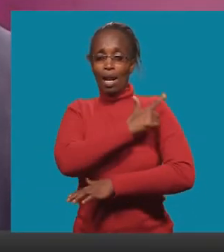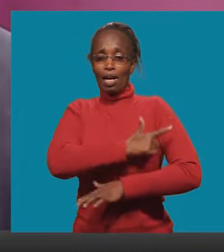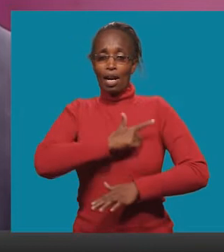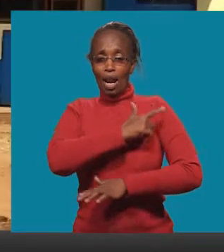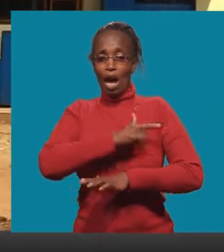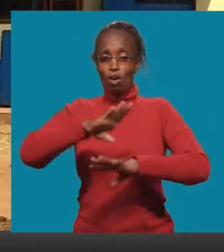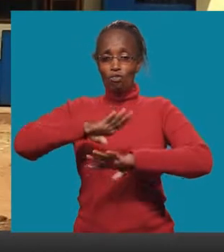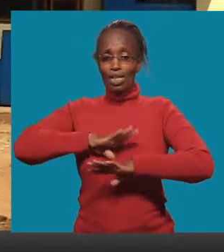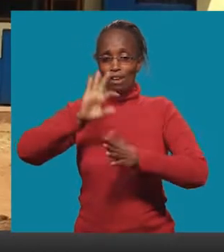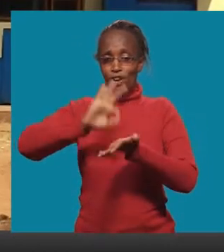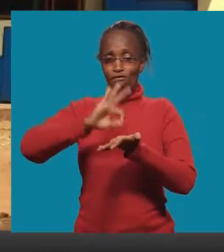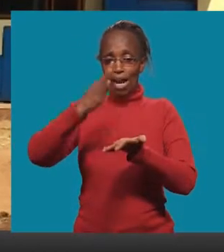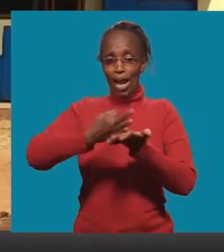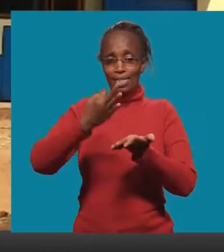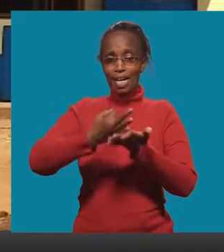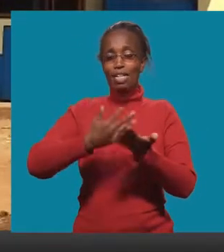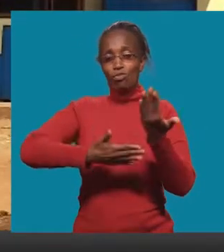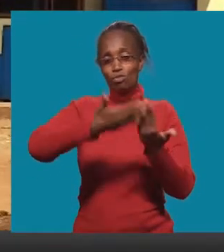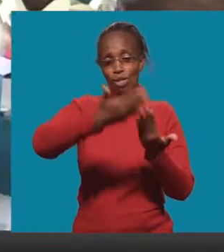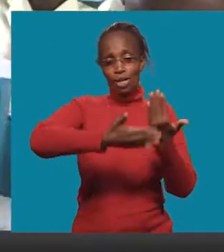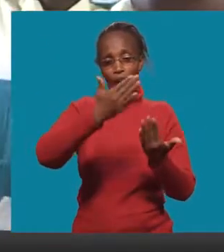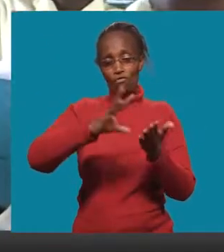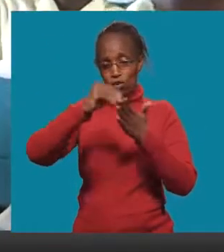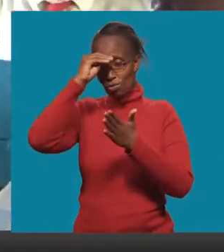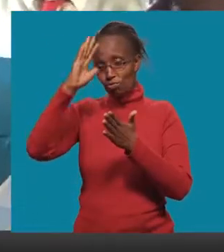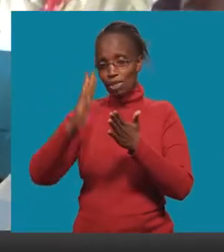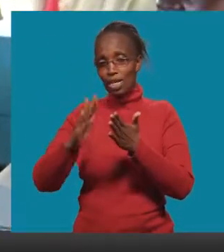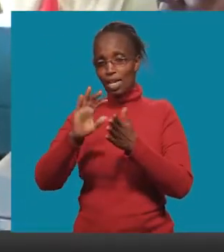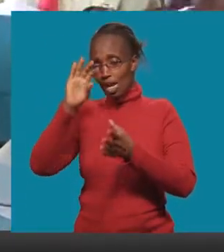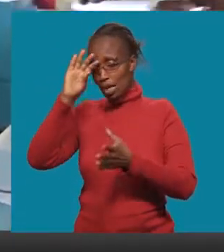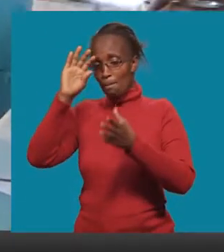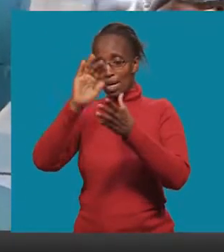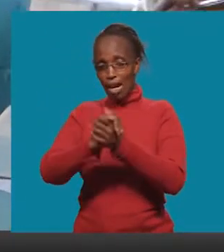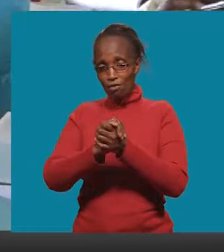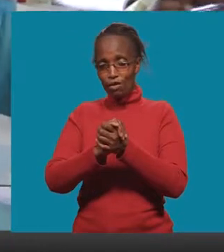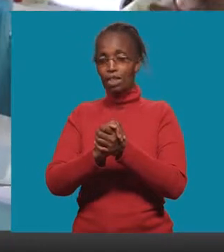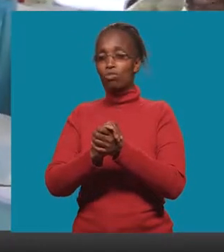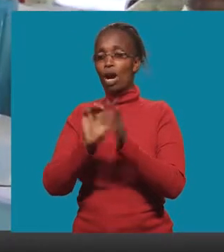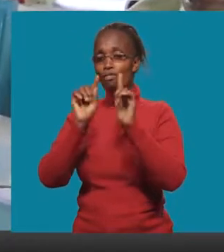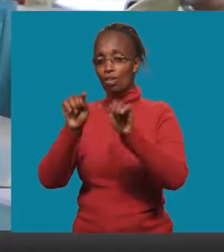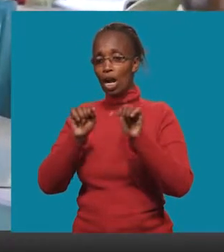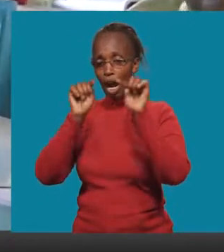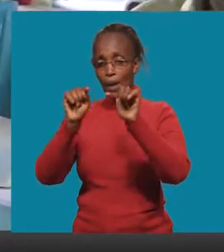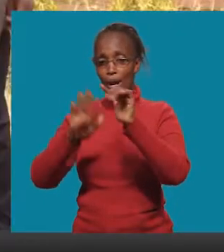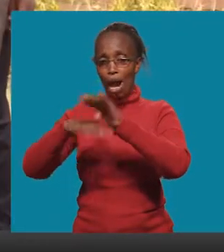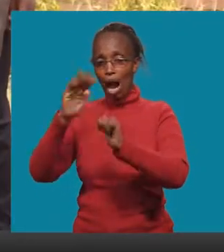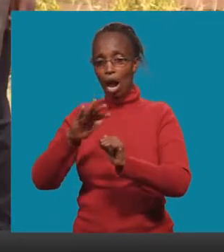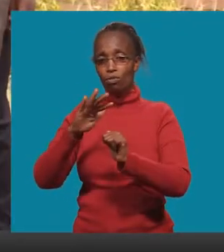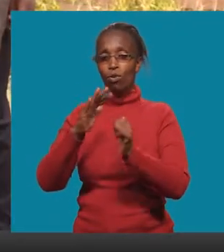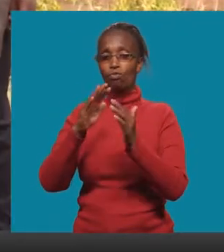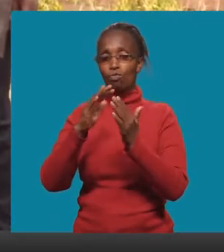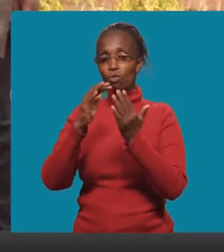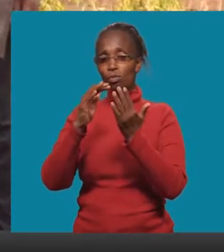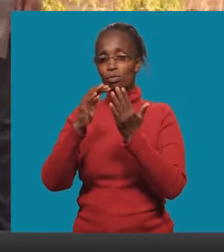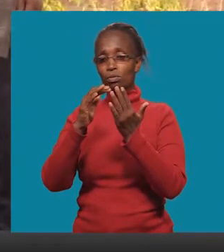doing that. Ukosefu wa sera mwafaka za kuwatuza wanafunzi na kuwapa motisha kunaaminika kuchangia kwa matokeo